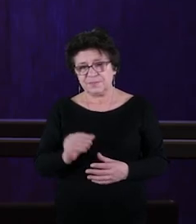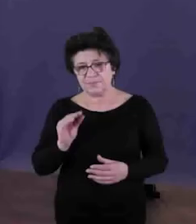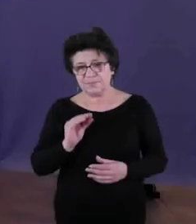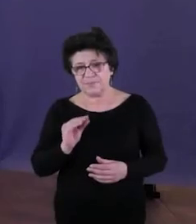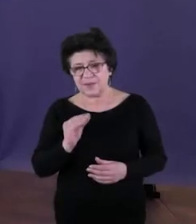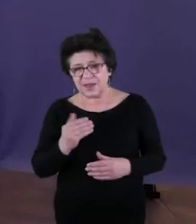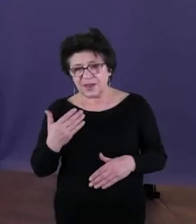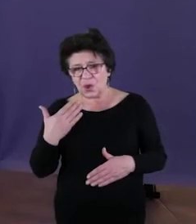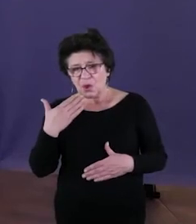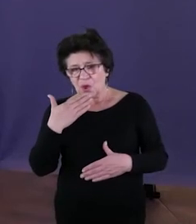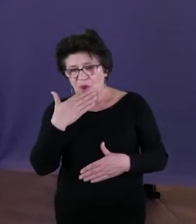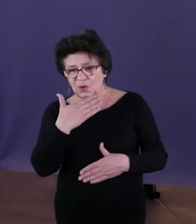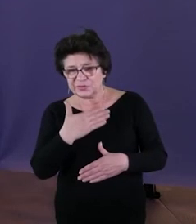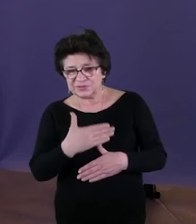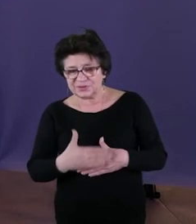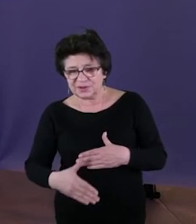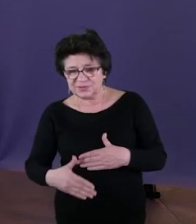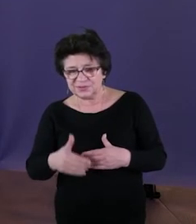dla kącika